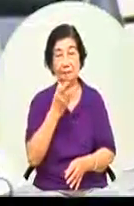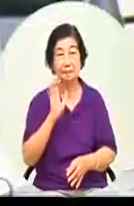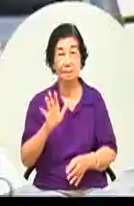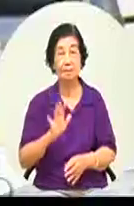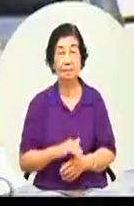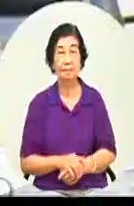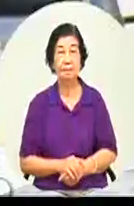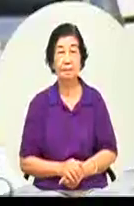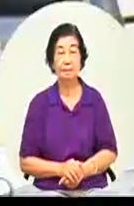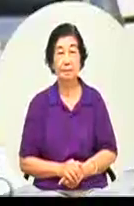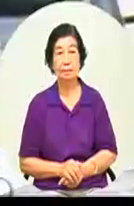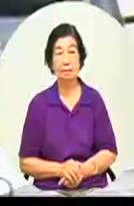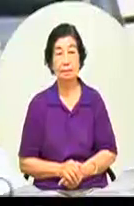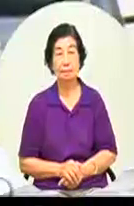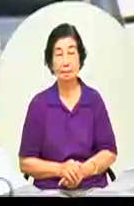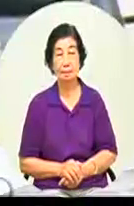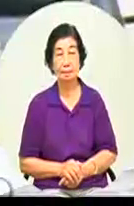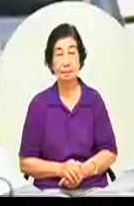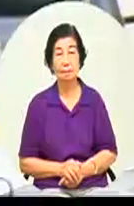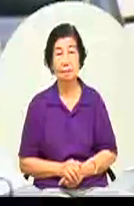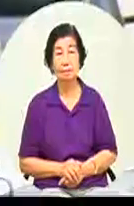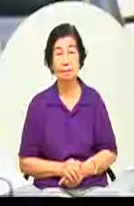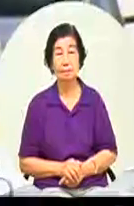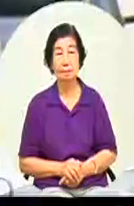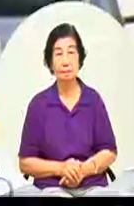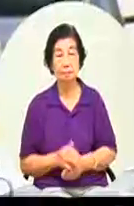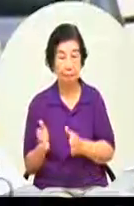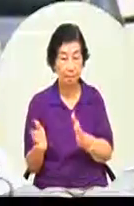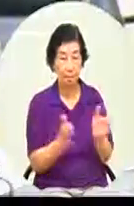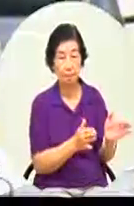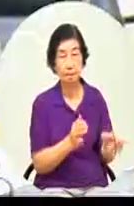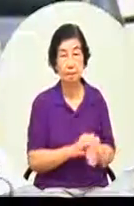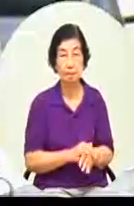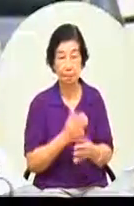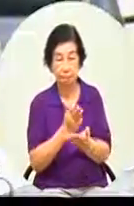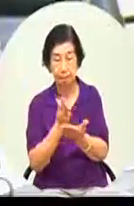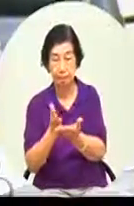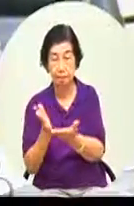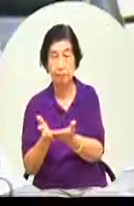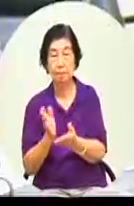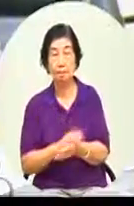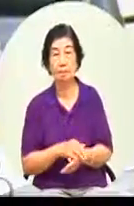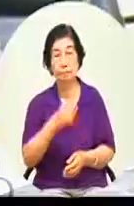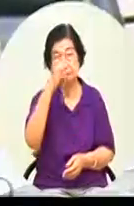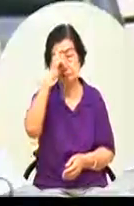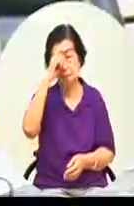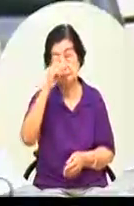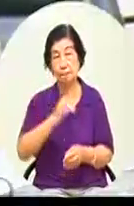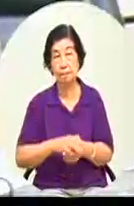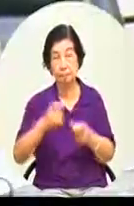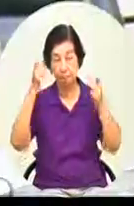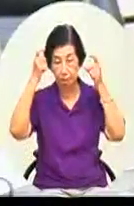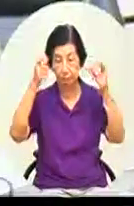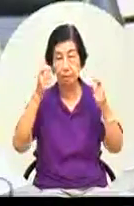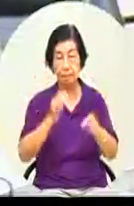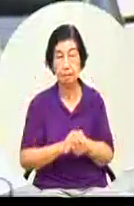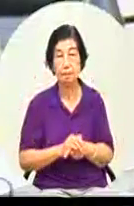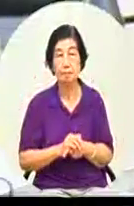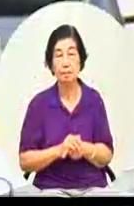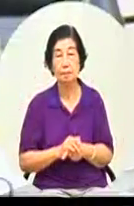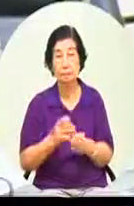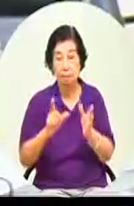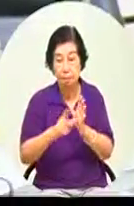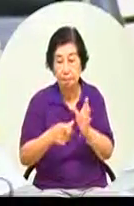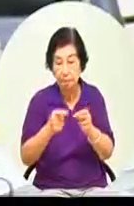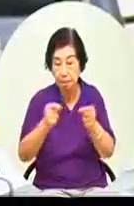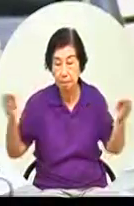个，所以我认为说除了这些等等之外的，我也希望说因为高雄一直以来，刚才我们局